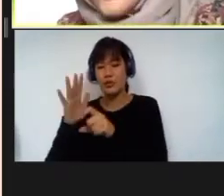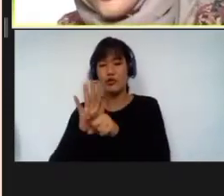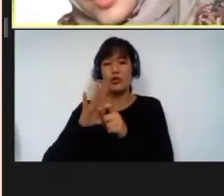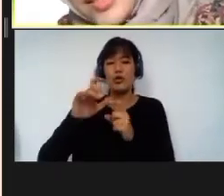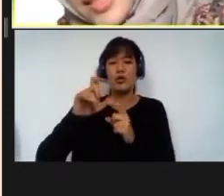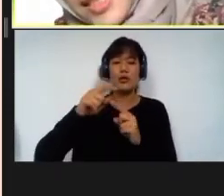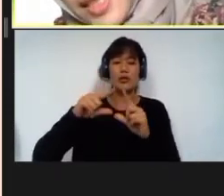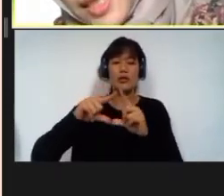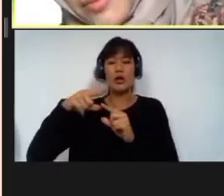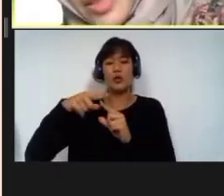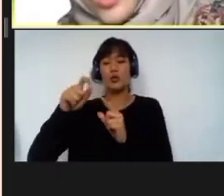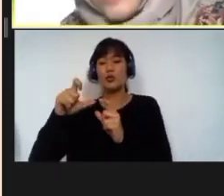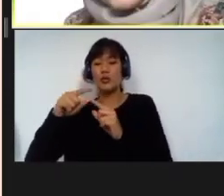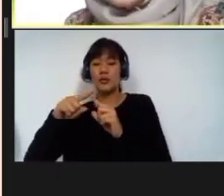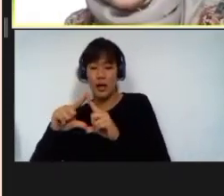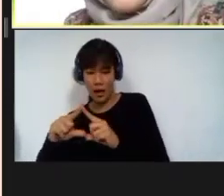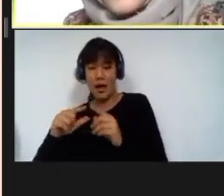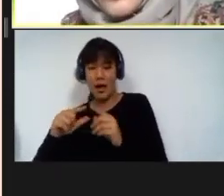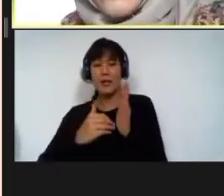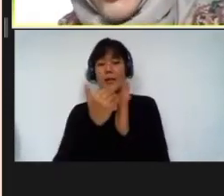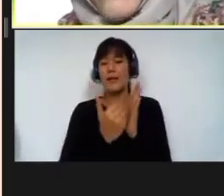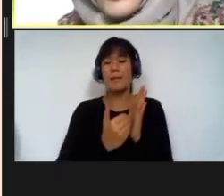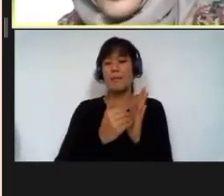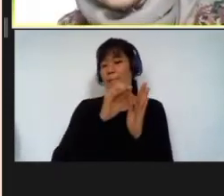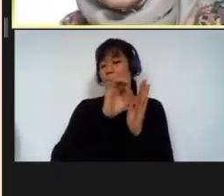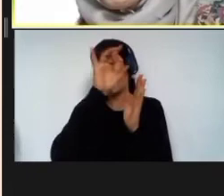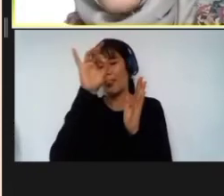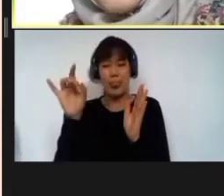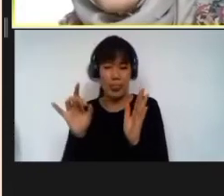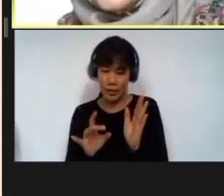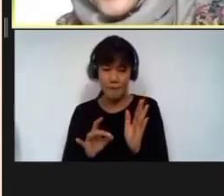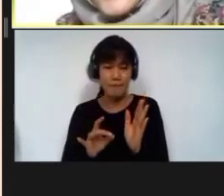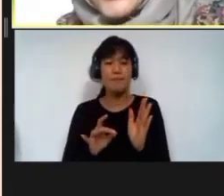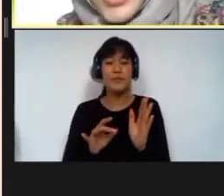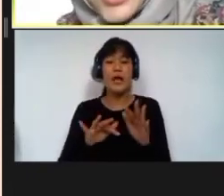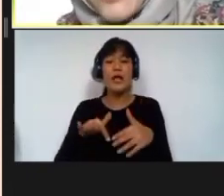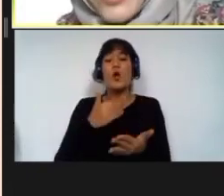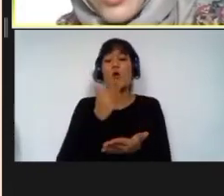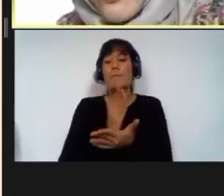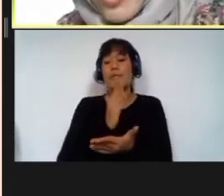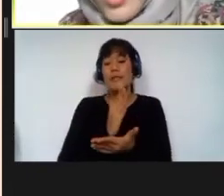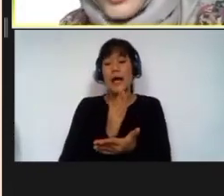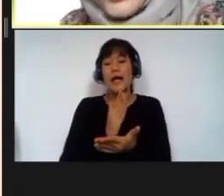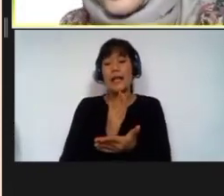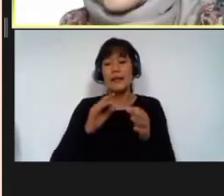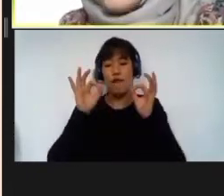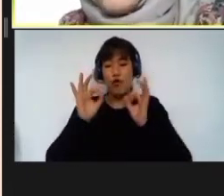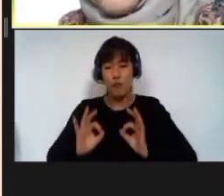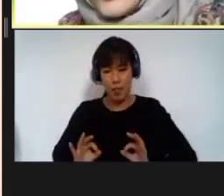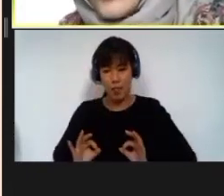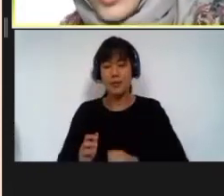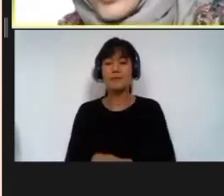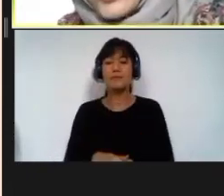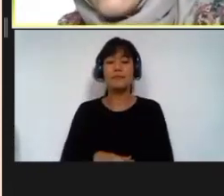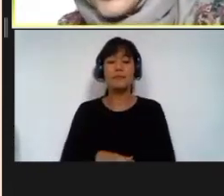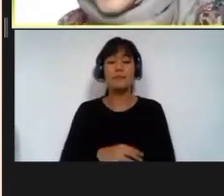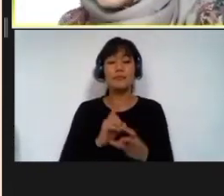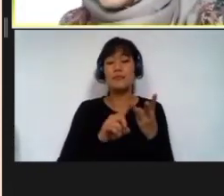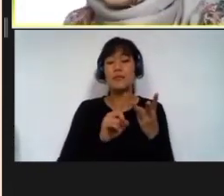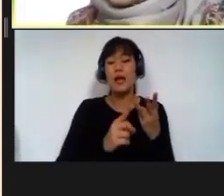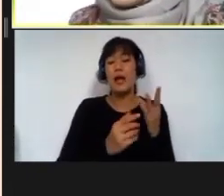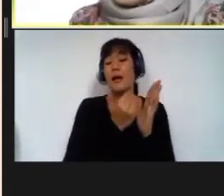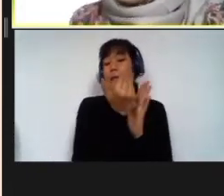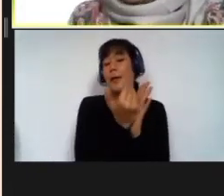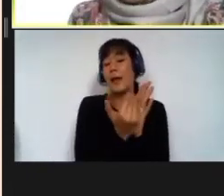Juklak Juknis, Tata Tertib, gitu ya, peraturan-peraturan formal atau kebijakan-kebijakan yang sifatnya formal, atau peraturan atau kebijakan